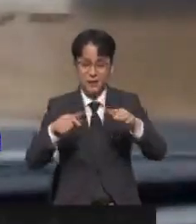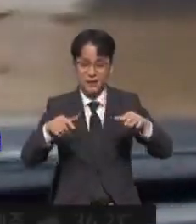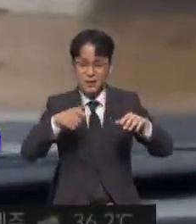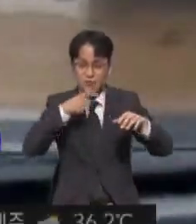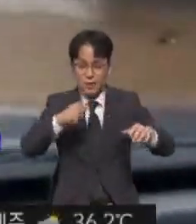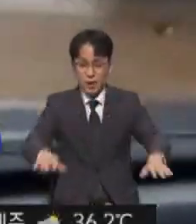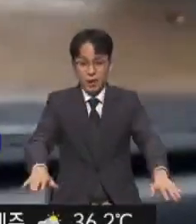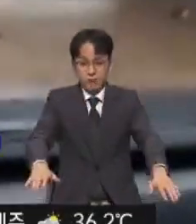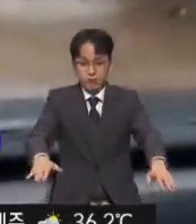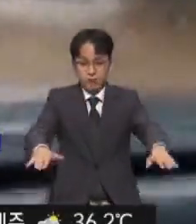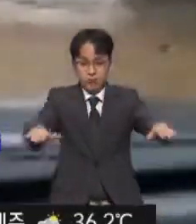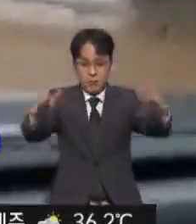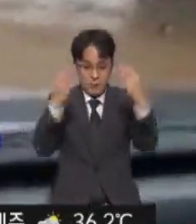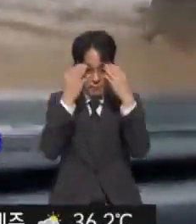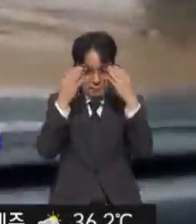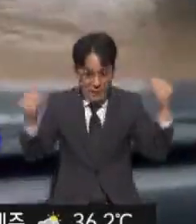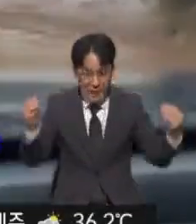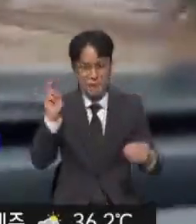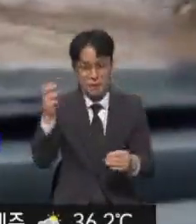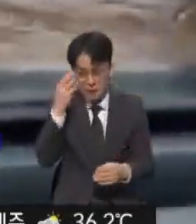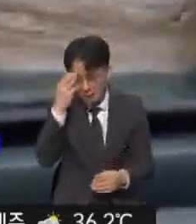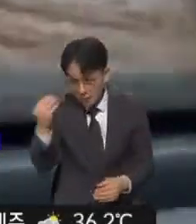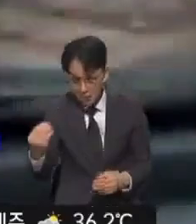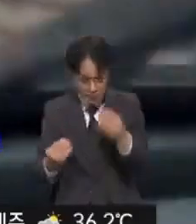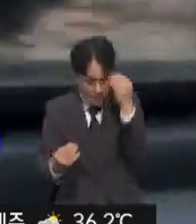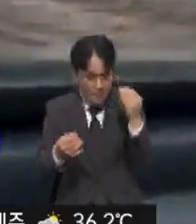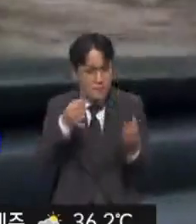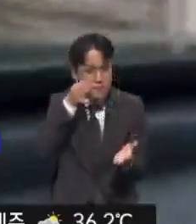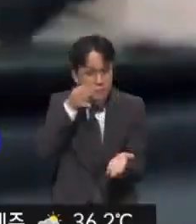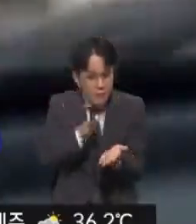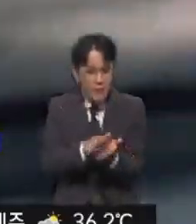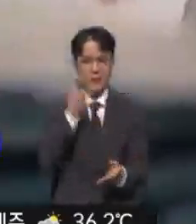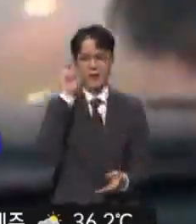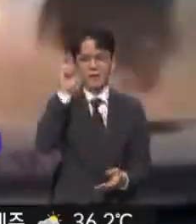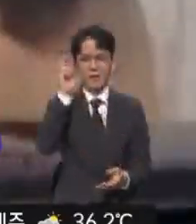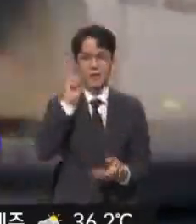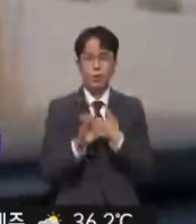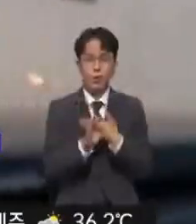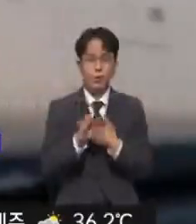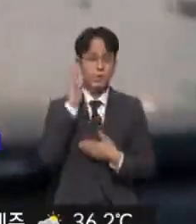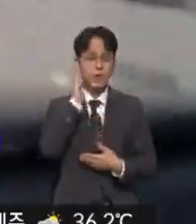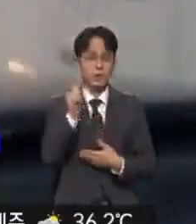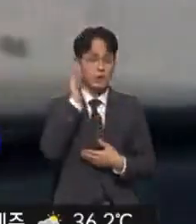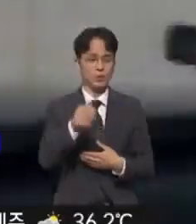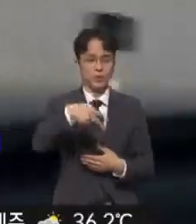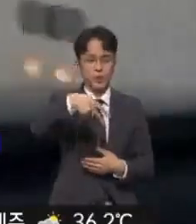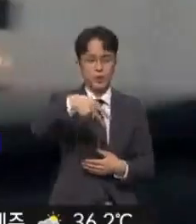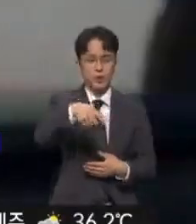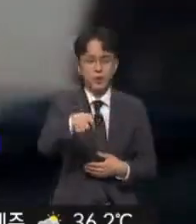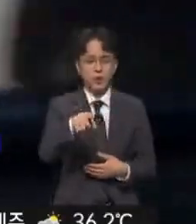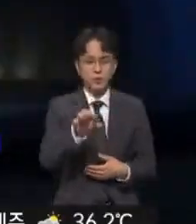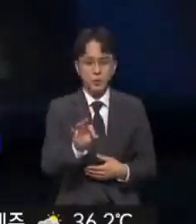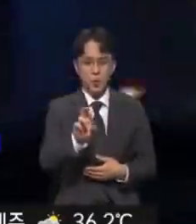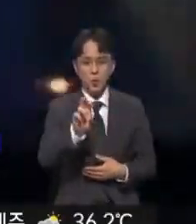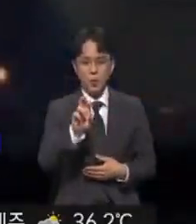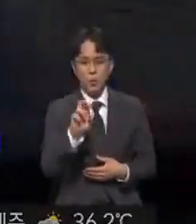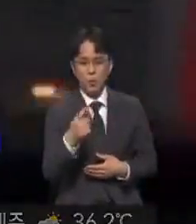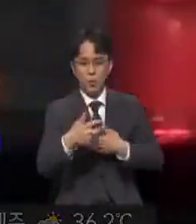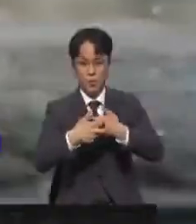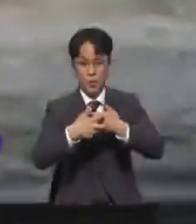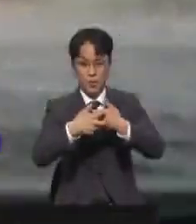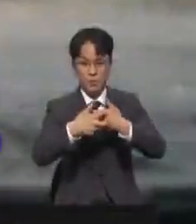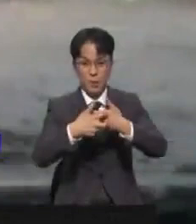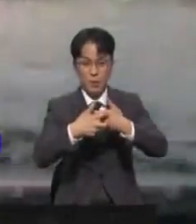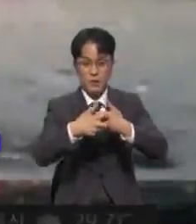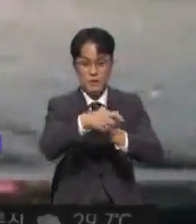대통령 이지 않습니까 그 건너고 나서 그 성모병원 있는 사거리에서 차를 육성할 수 있거든 여기는 좀 지대가 높지 쪽에